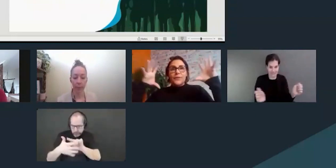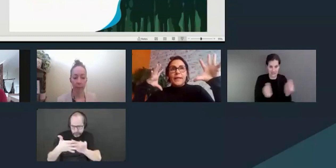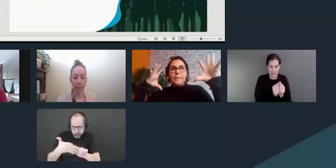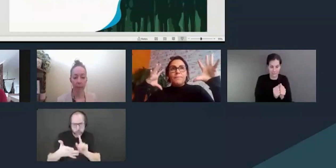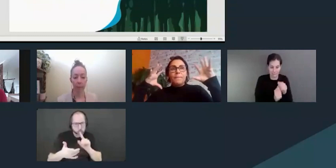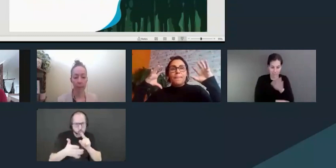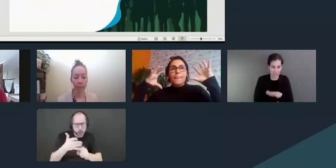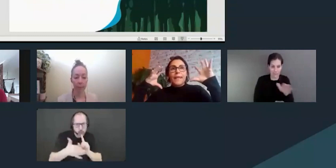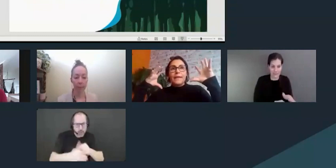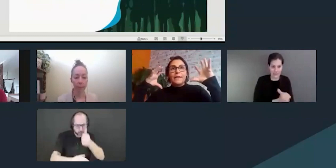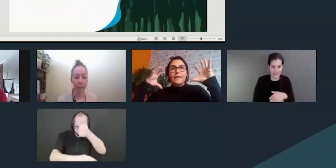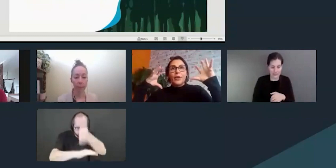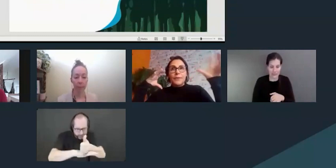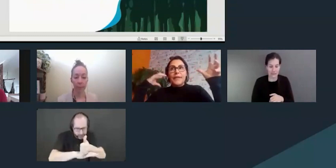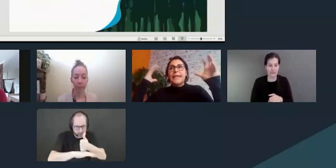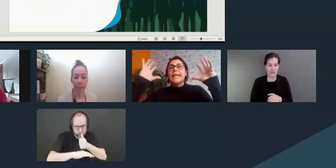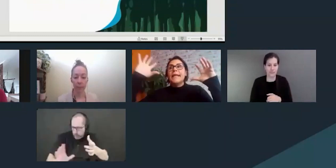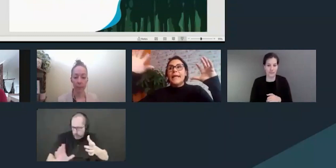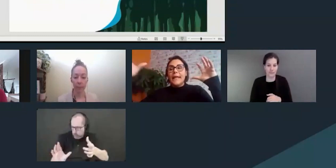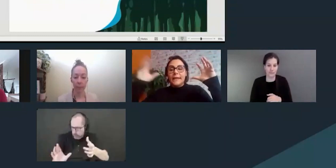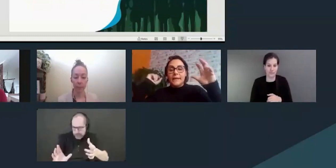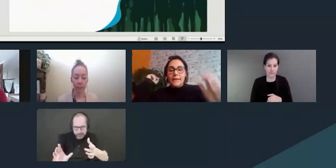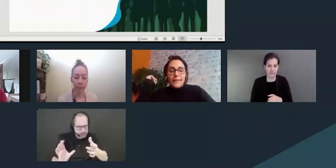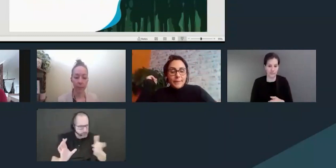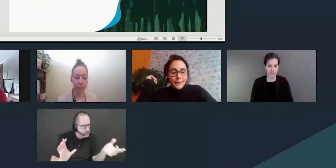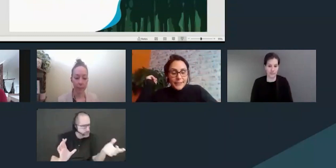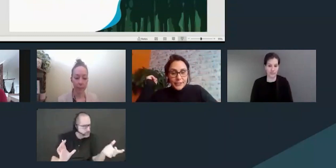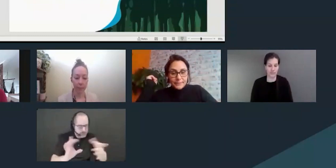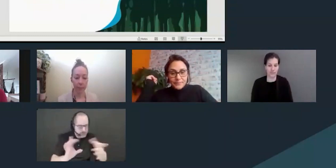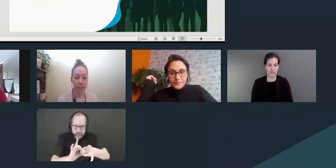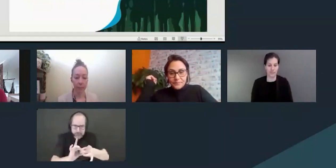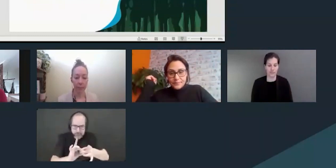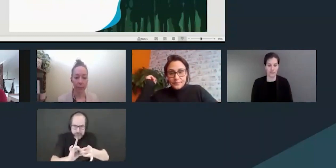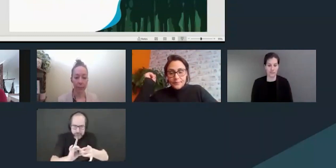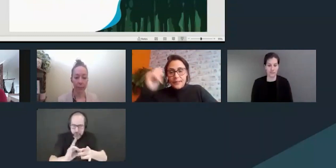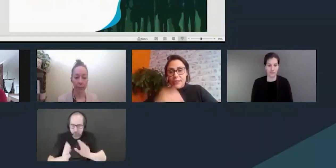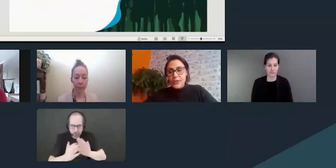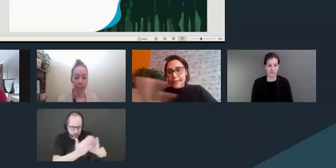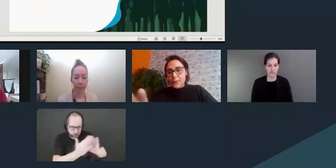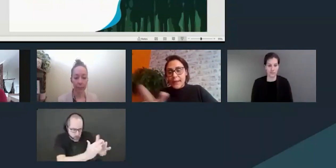assurer le lien entre la communauté et l'immigration ou les immigrants?